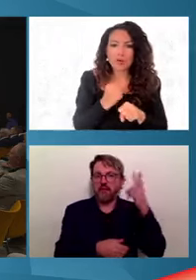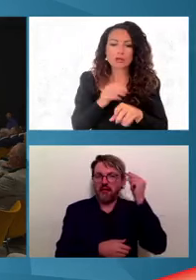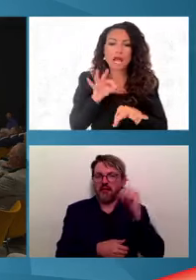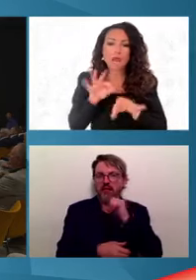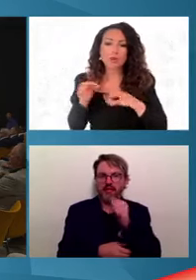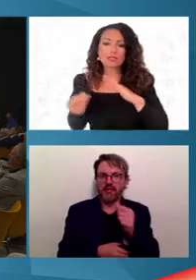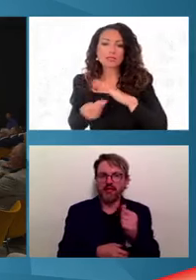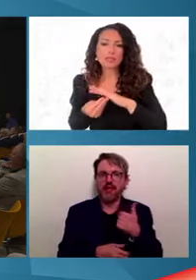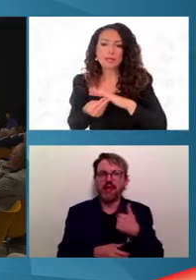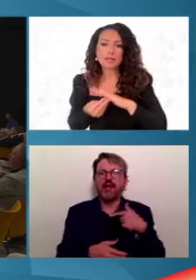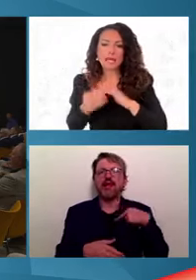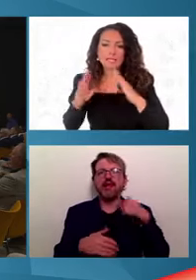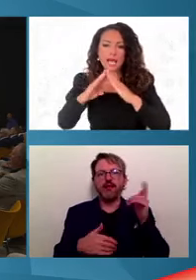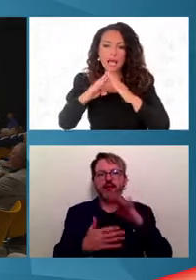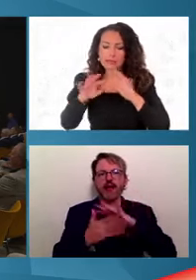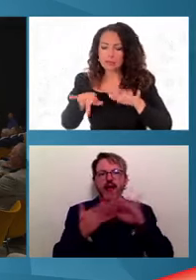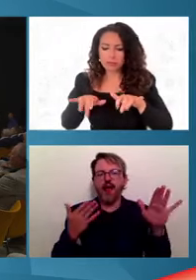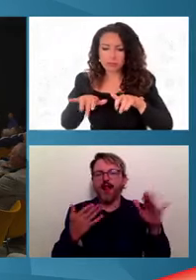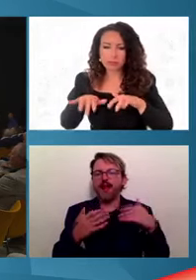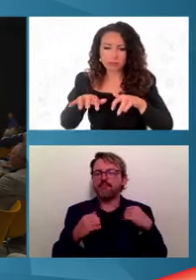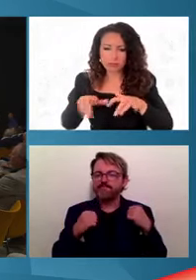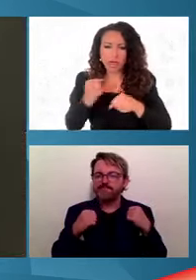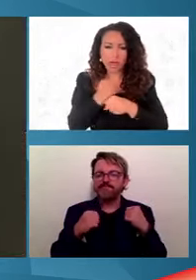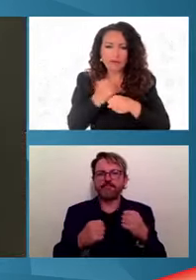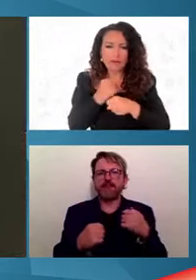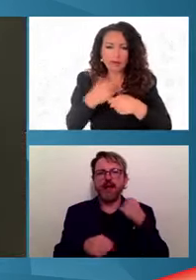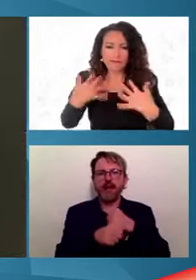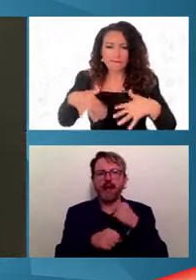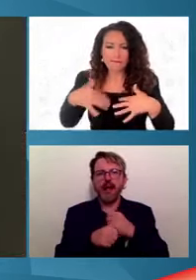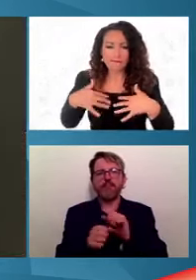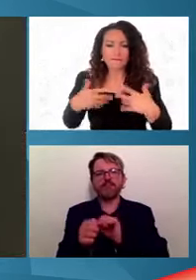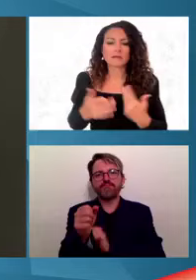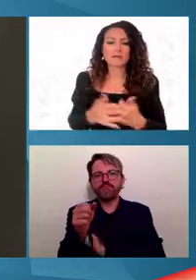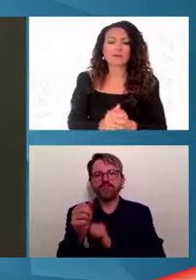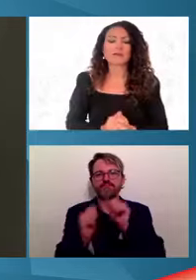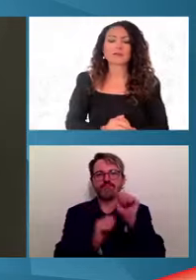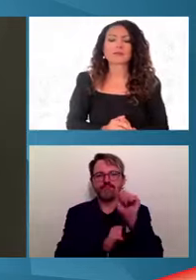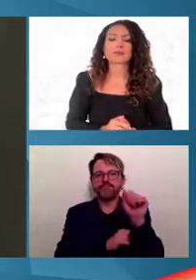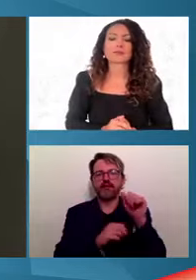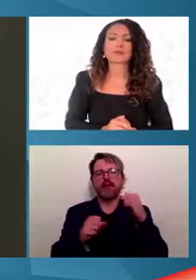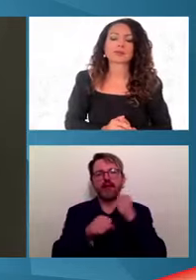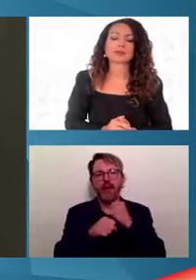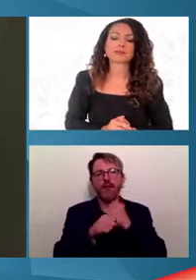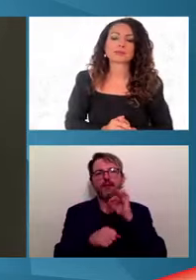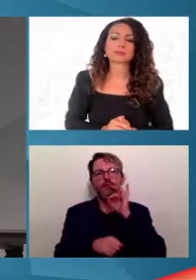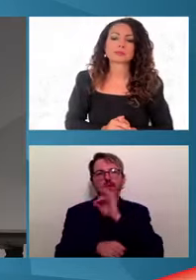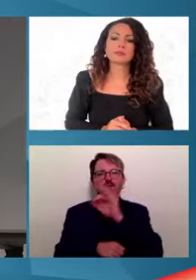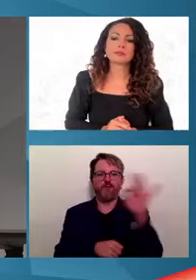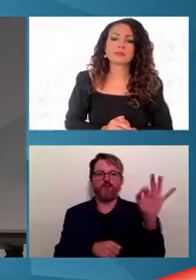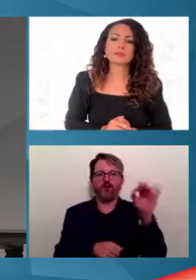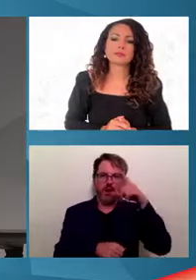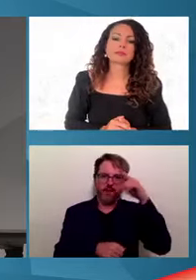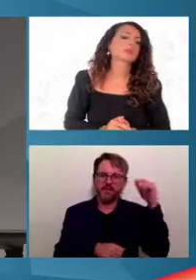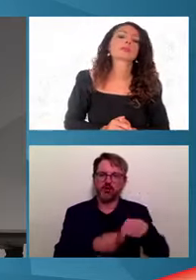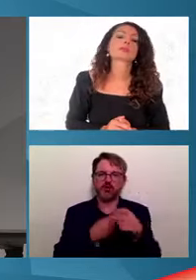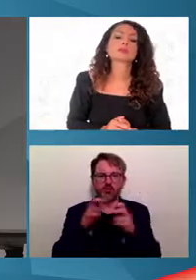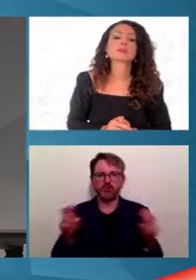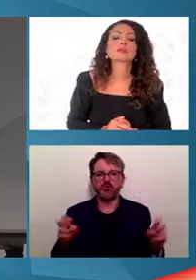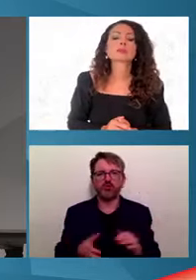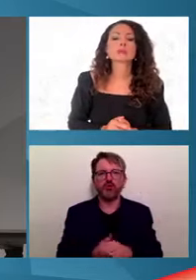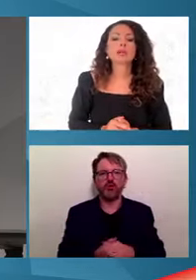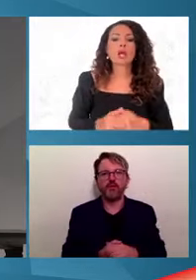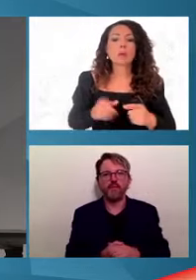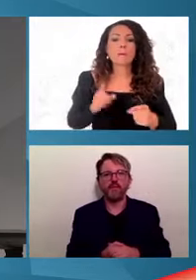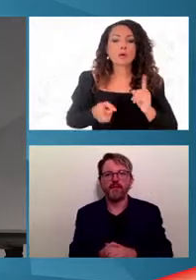andati avanti, testa bassa, e abbiamo lavorato per la gente. La mia politica è, e credo che una politica fatta bene sia a